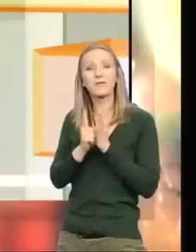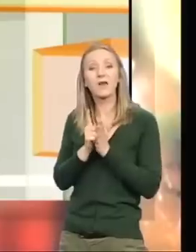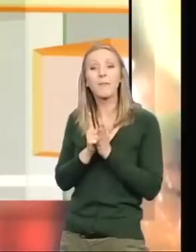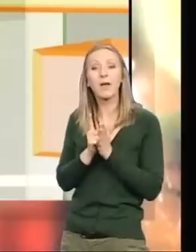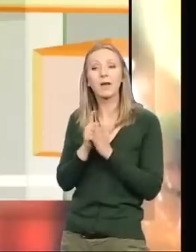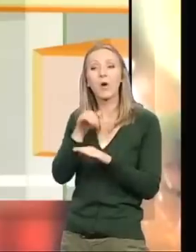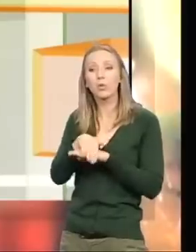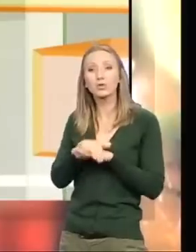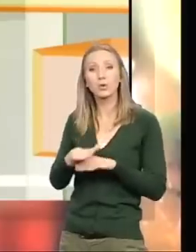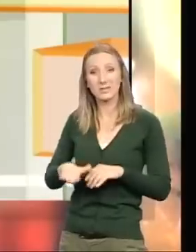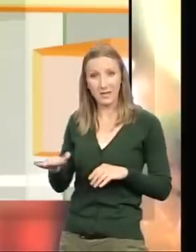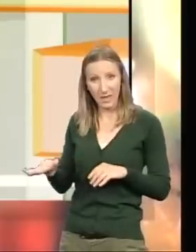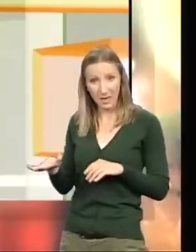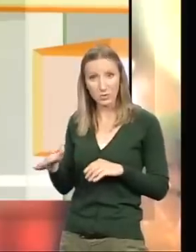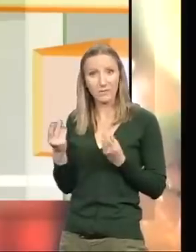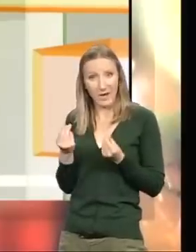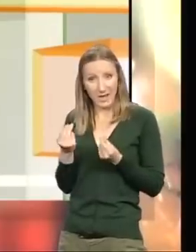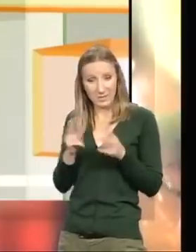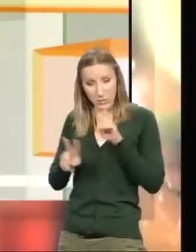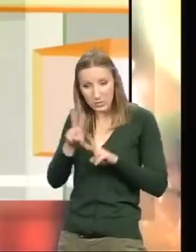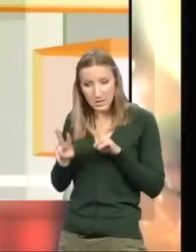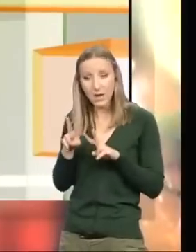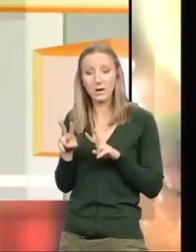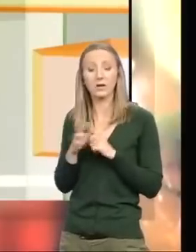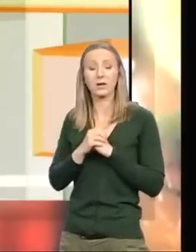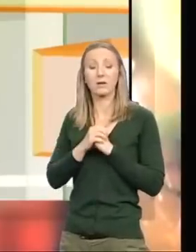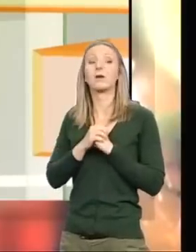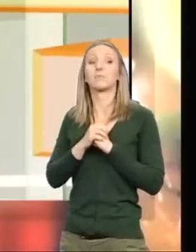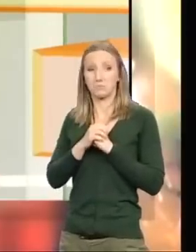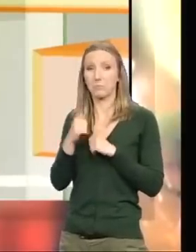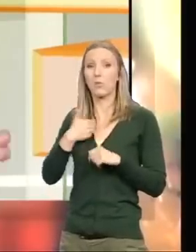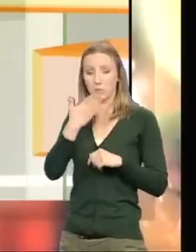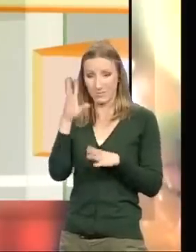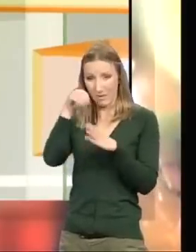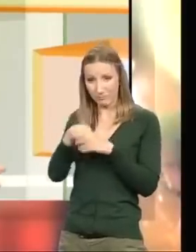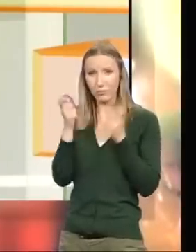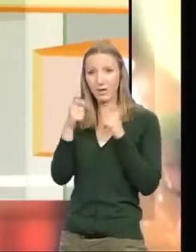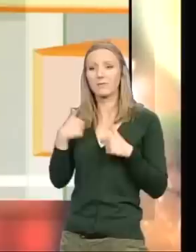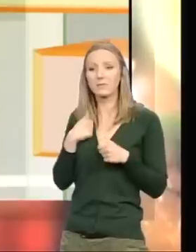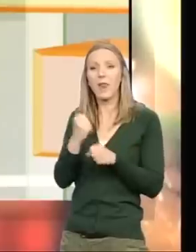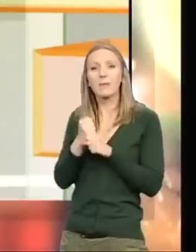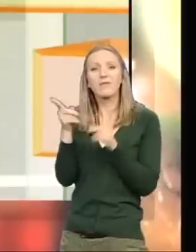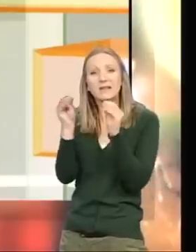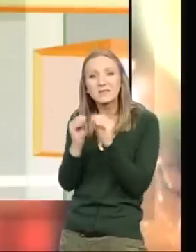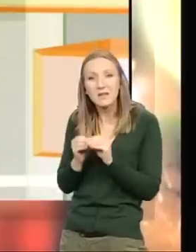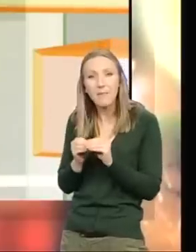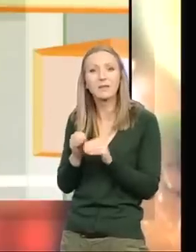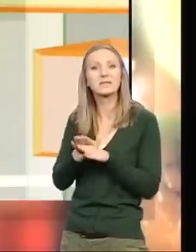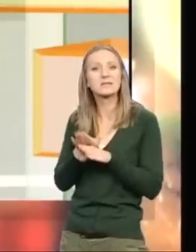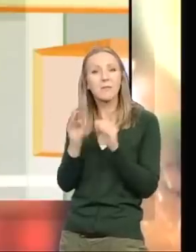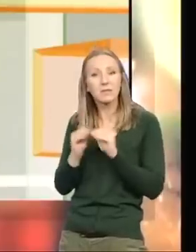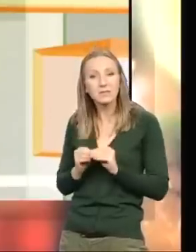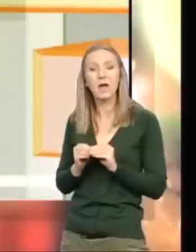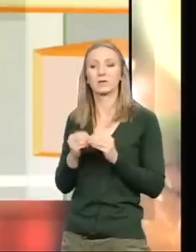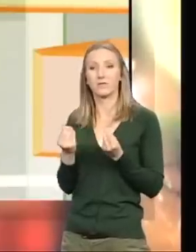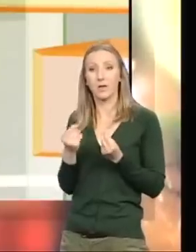bezracijskog staranja ušlo u budžet grada Beograda. Već smo naprili sistematizaciju cenu usluge i nosilac stanove trebalo da